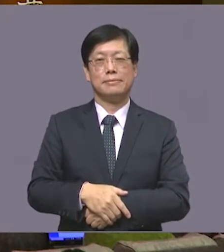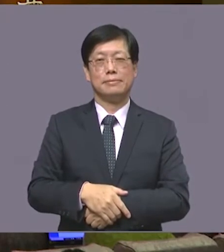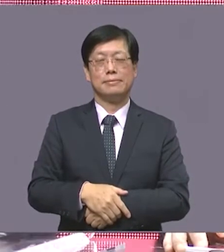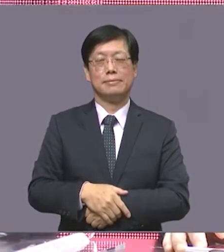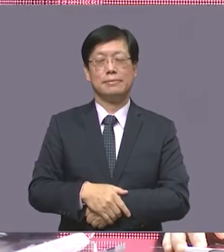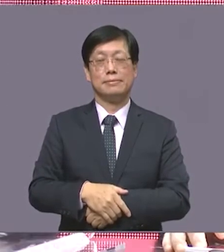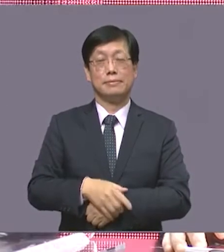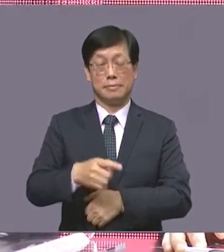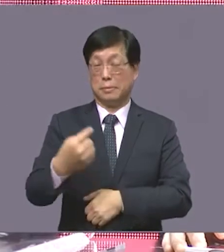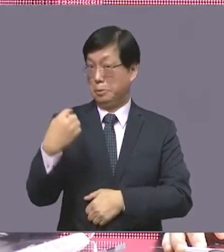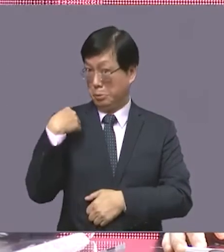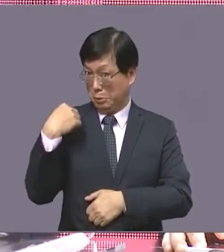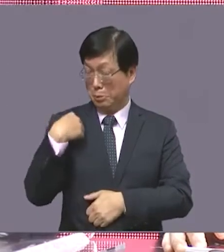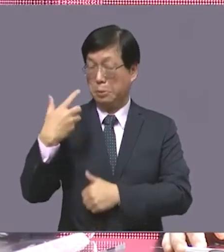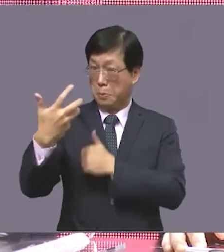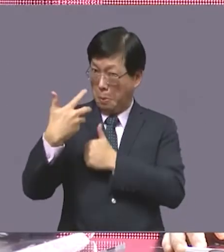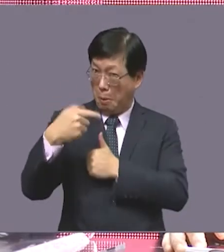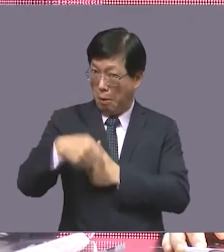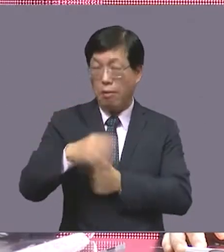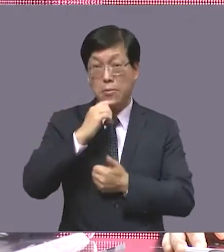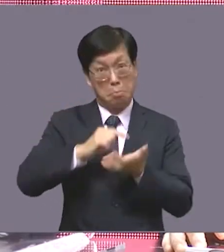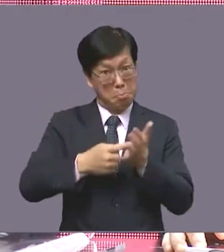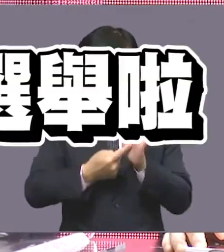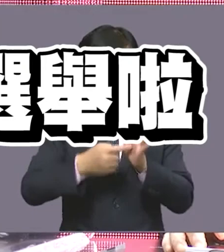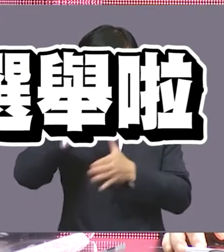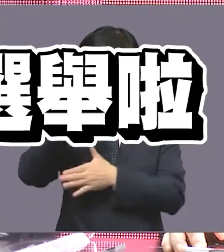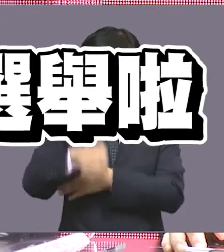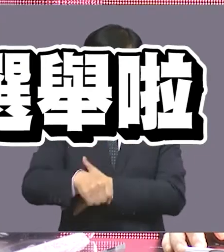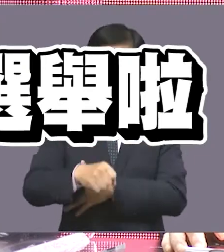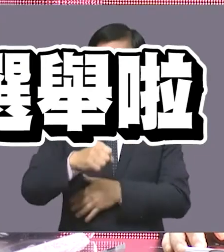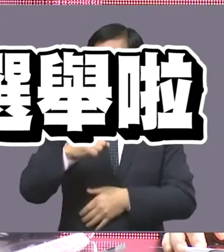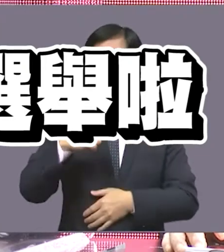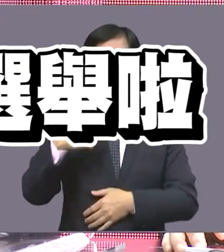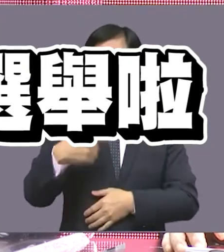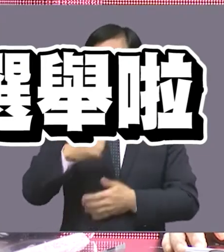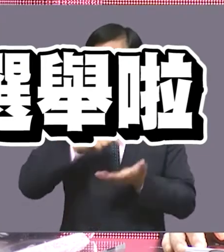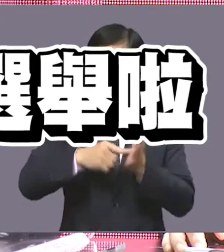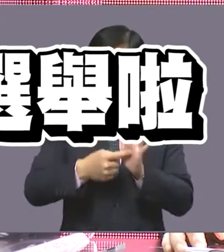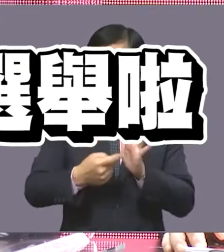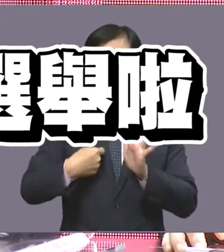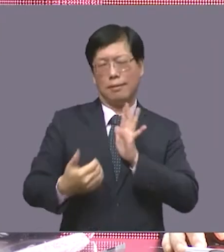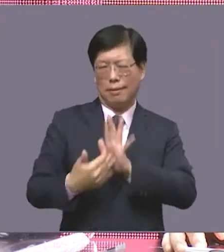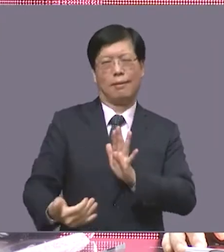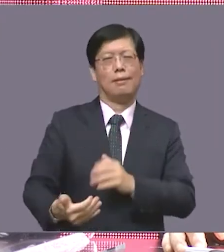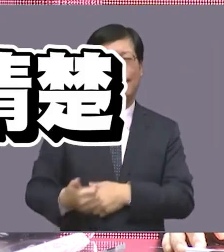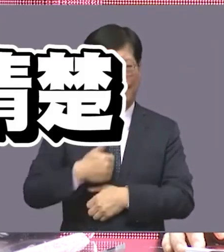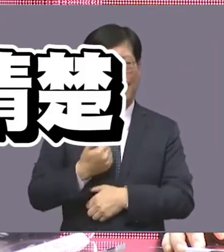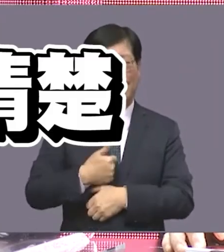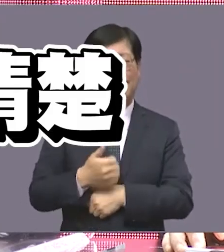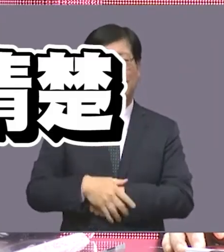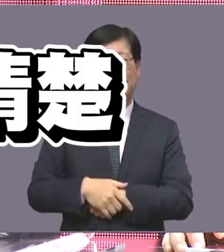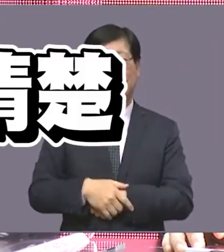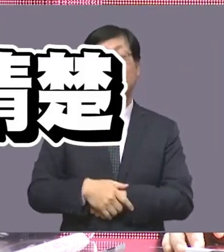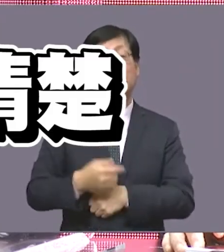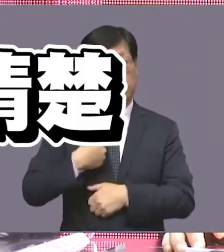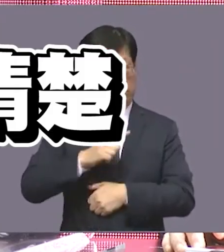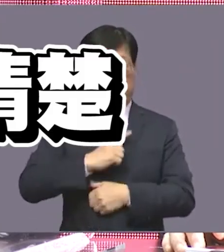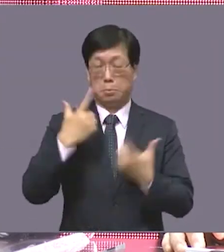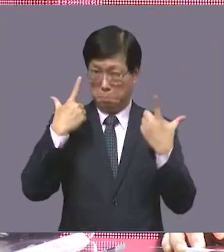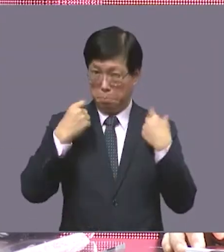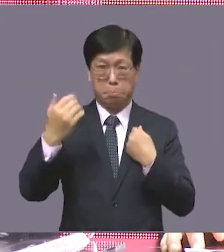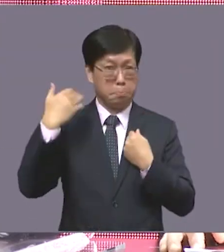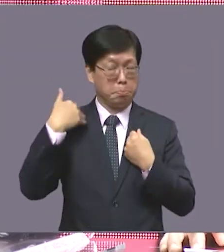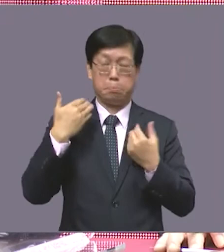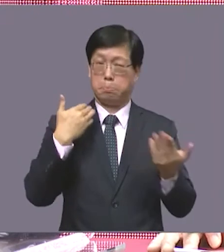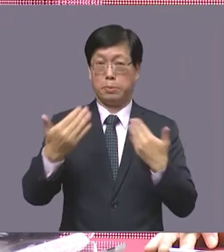那与其说昨天那个访问是表态要选举，不如说是表态不选举了哈。那我的态度很清楚，